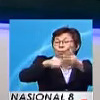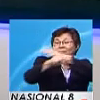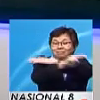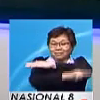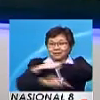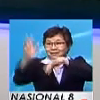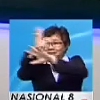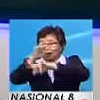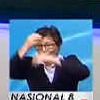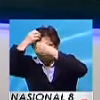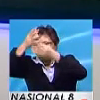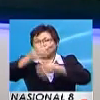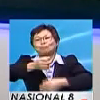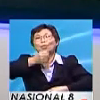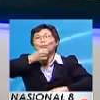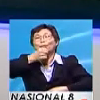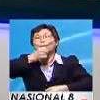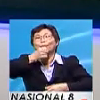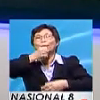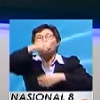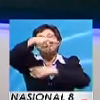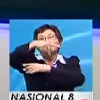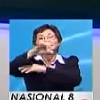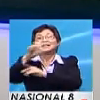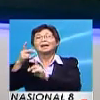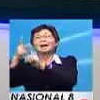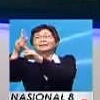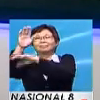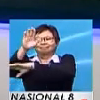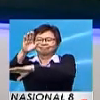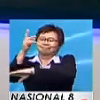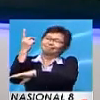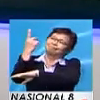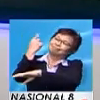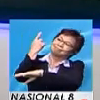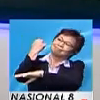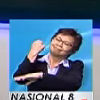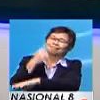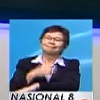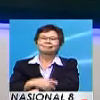mengumumkannya pada siang sidang media khas tengah hari